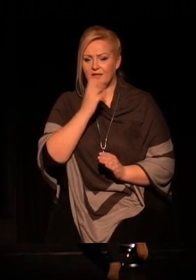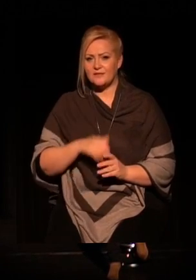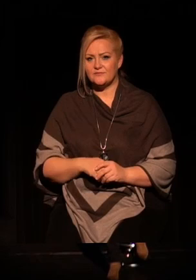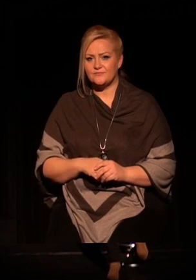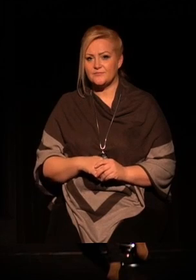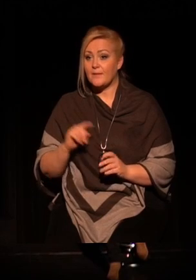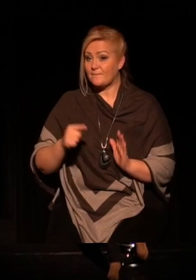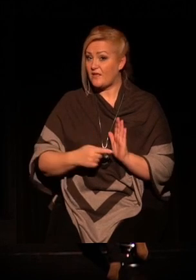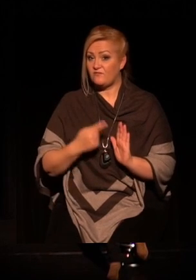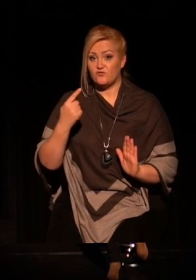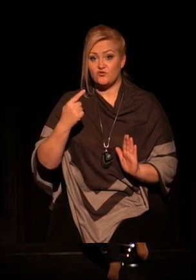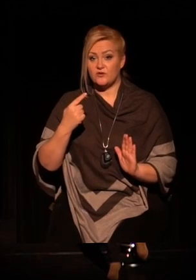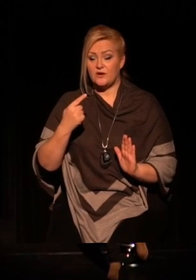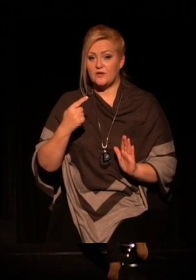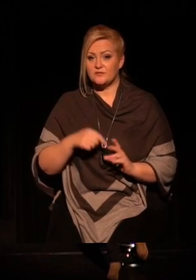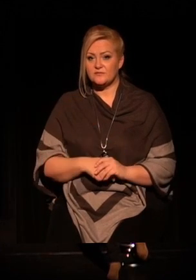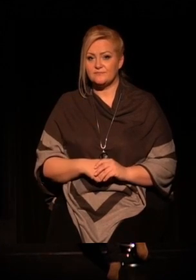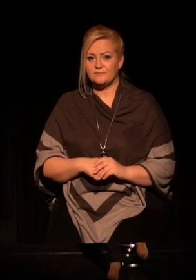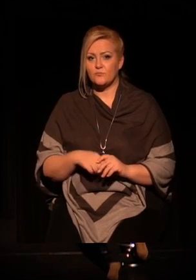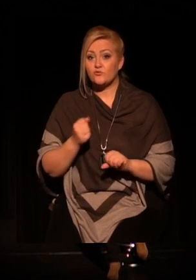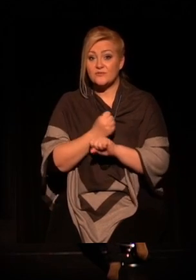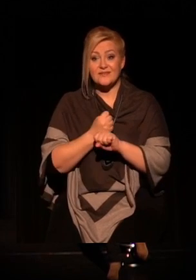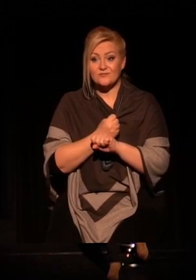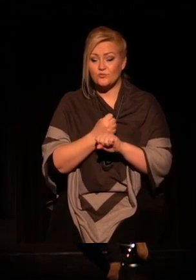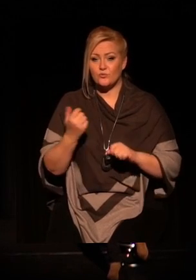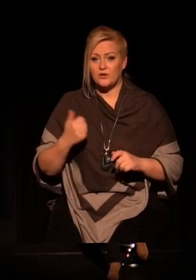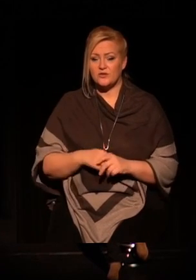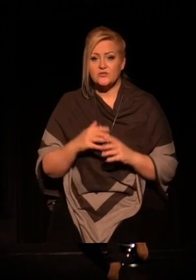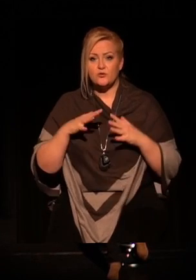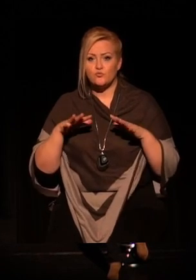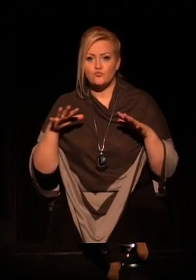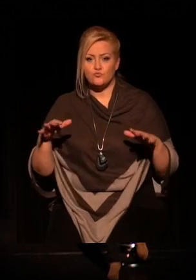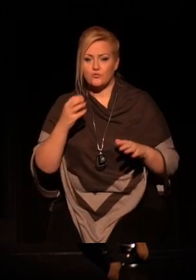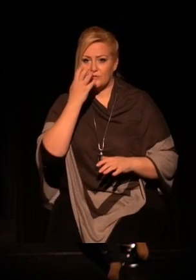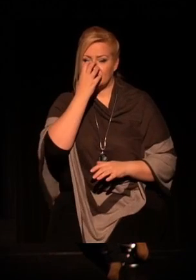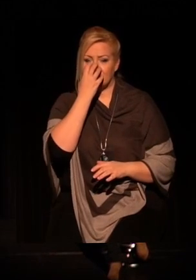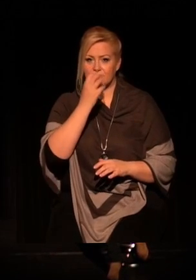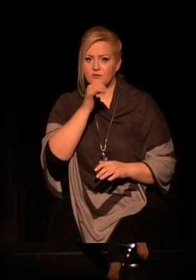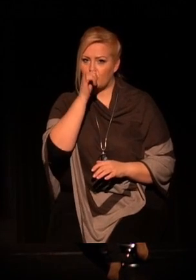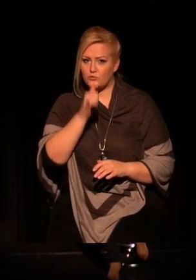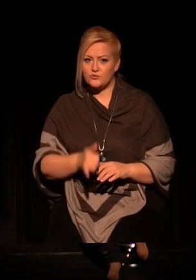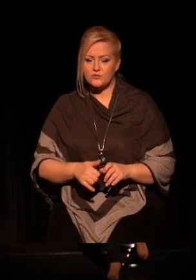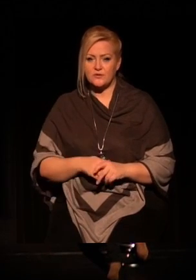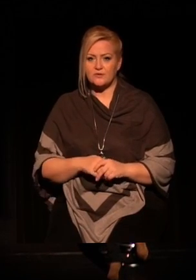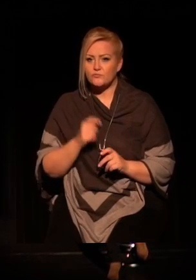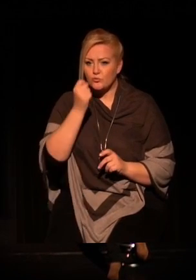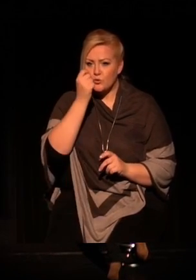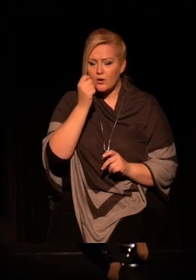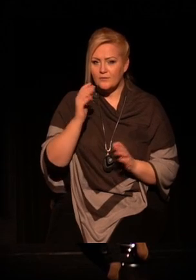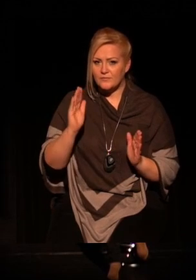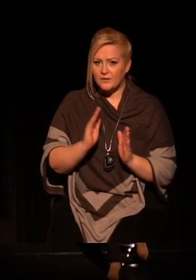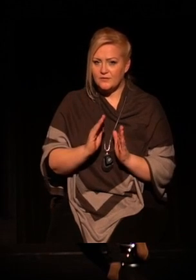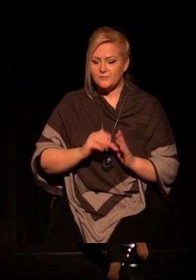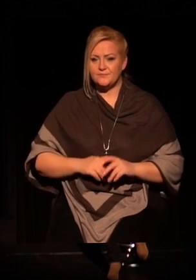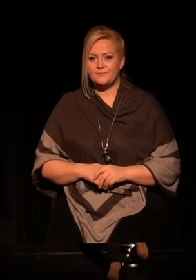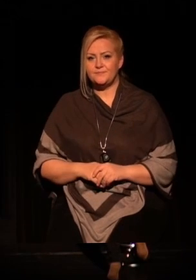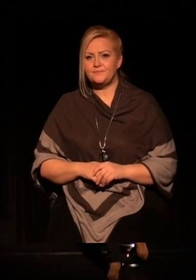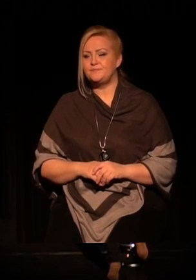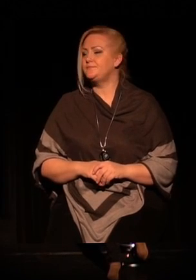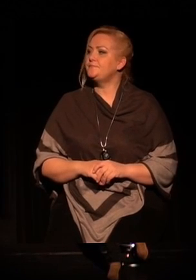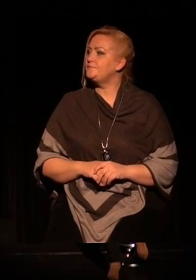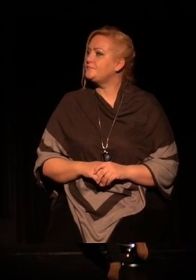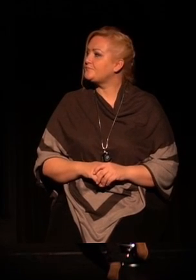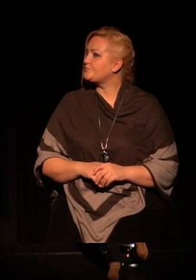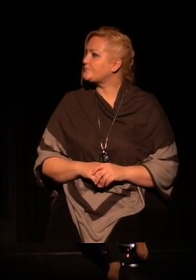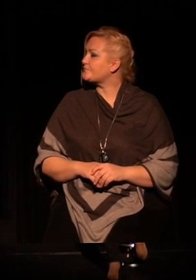go używasz, żeby się po prostu nie zatruł zbyt dużą ilością. No, nie wiedziałem generalnie, no, trzeba było mu zaufać, ale rzeczywiście